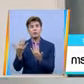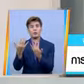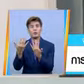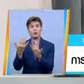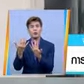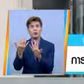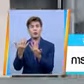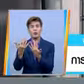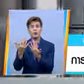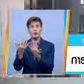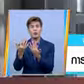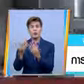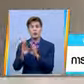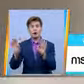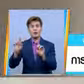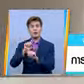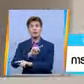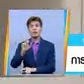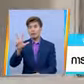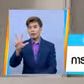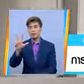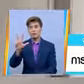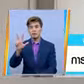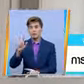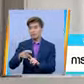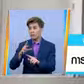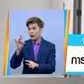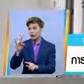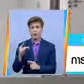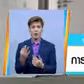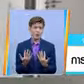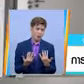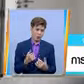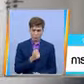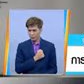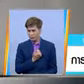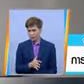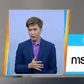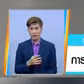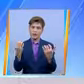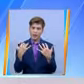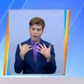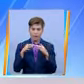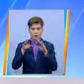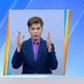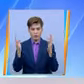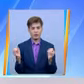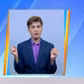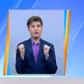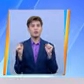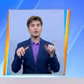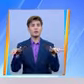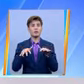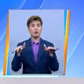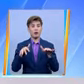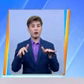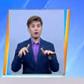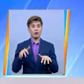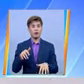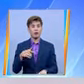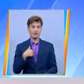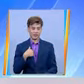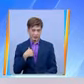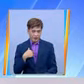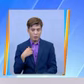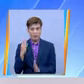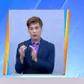การใครทราบบ้างว่าเกิดจากอะไรถ้าไม่ตอนนี้ไม่รู้นอนไม่หลับเลยกินข้าวก็ไม่ลงแล้วนะคะเจ้าหน้าที่การไฟฟ้าก็บอกว่าเป็นความผิดพลาดของพนักง